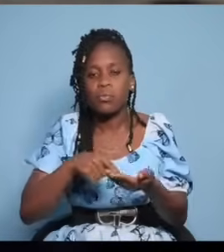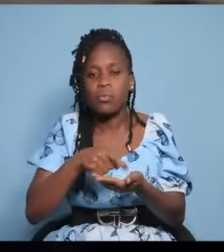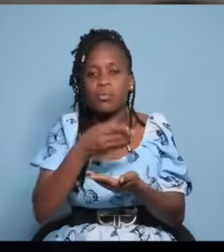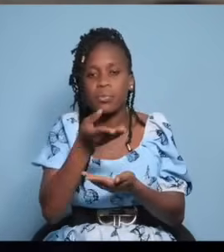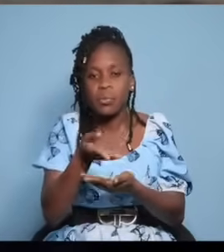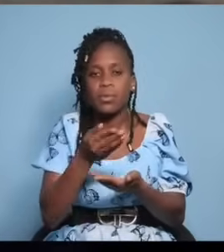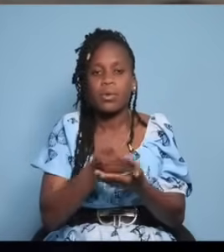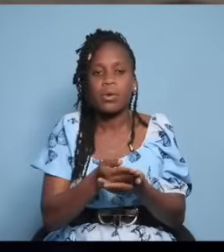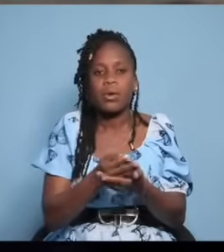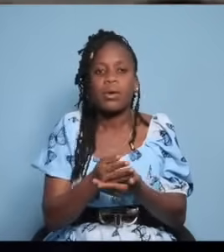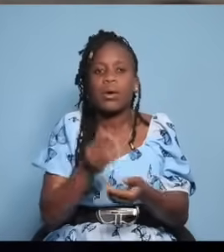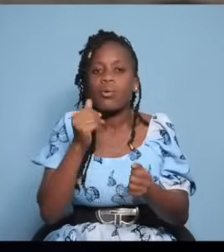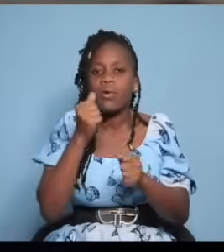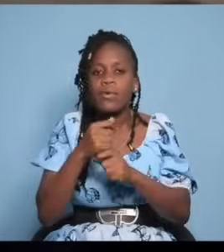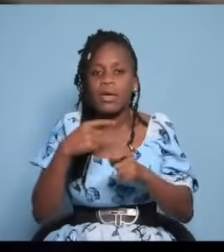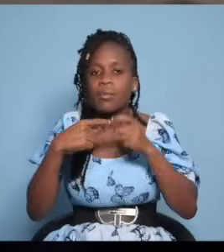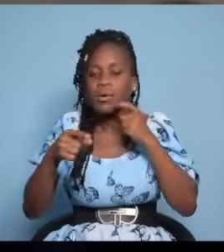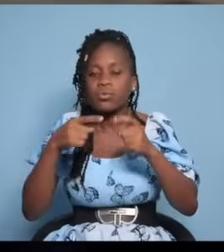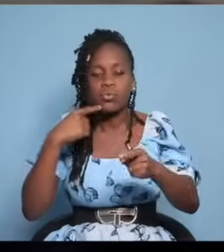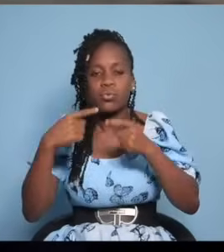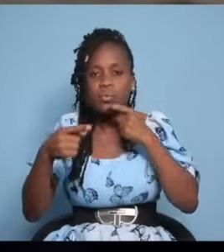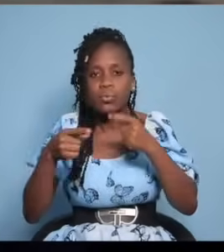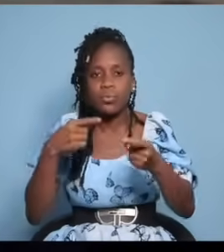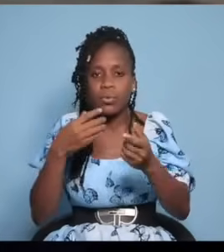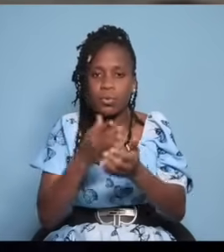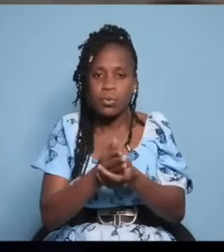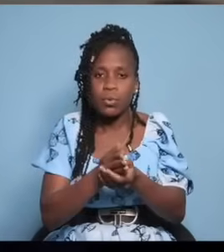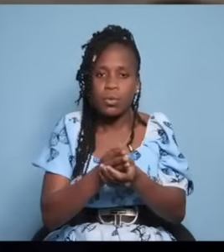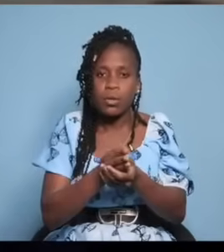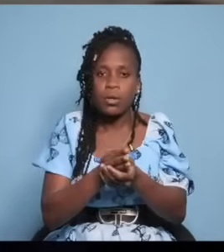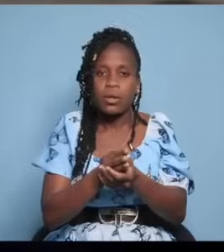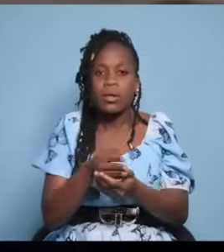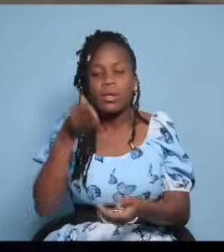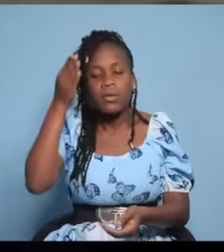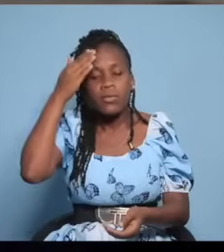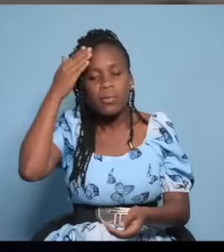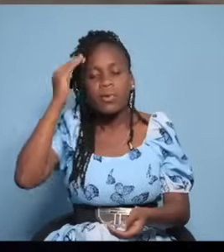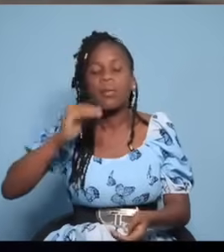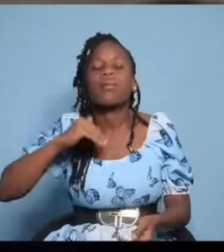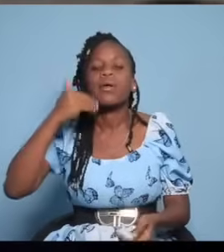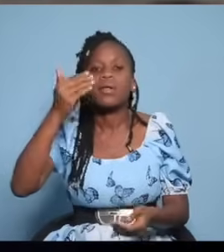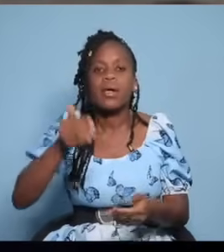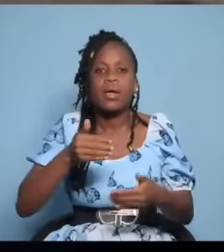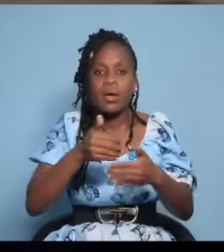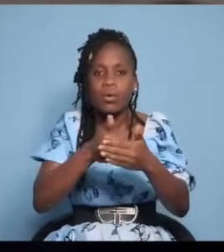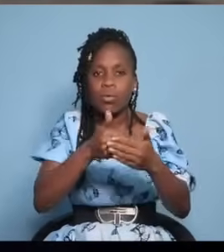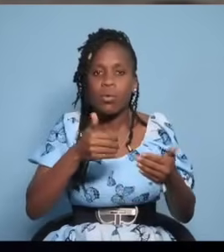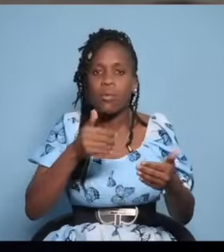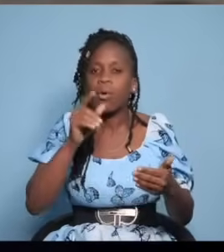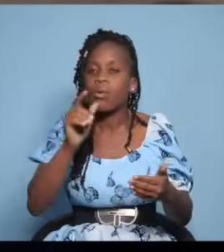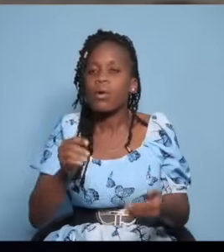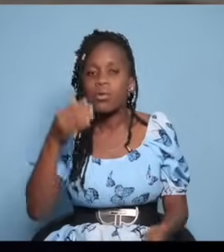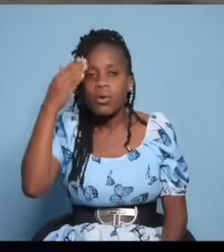huyu Museveni. Sasa ilikuja kufahamika baadaye ya kwamba watu walikuja kugundua